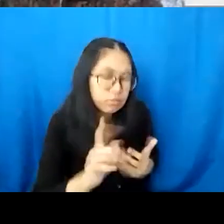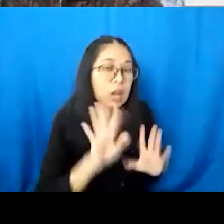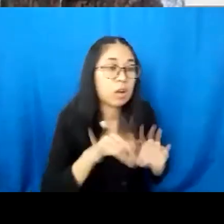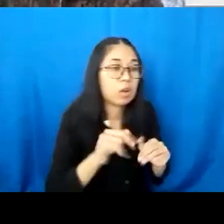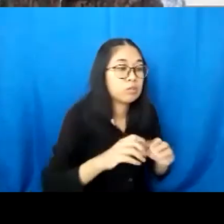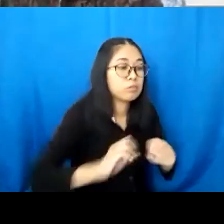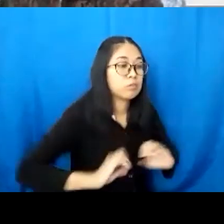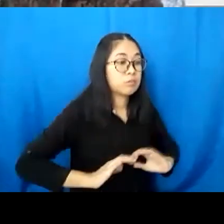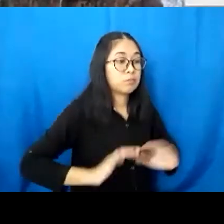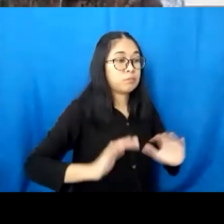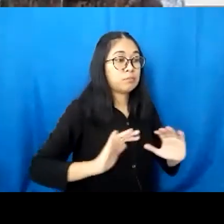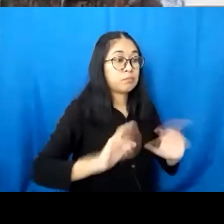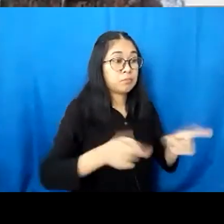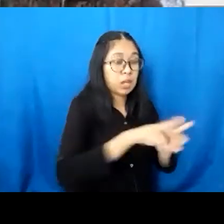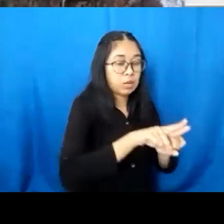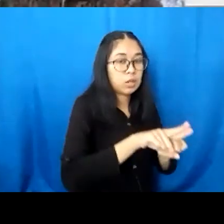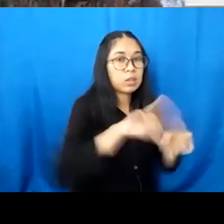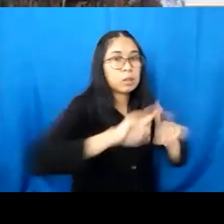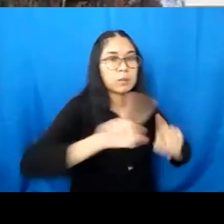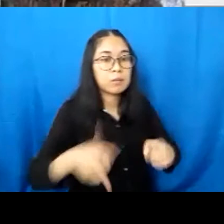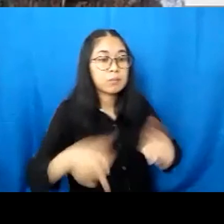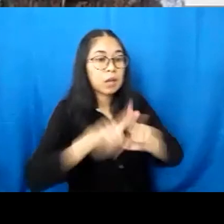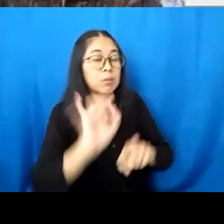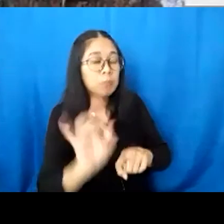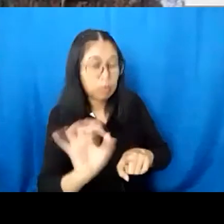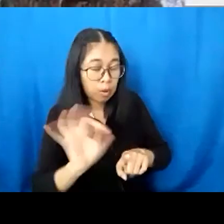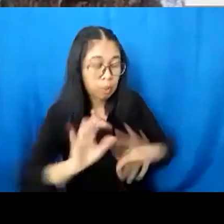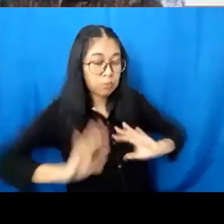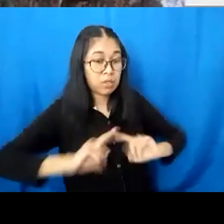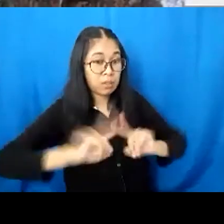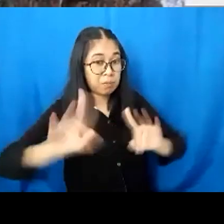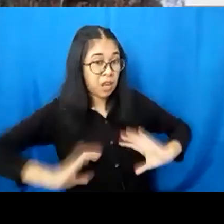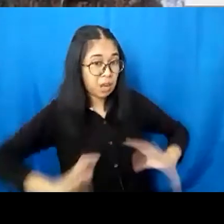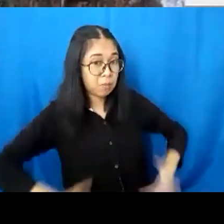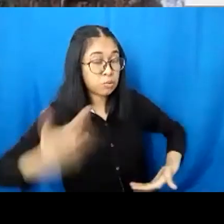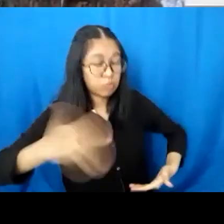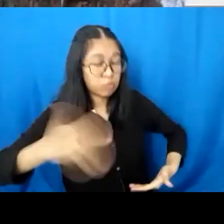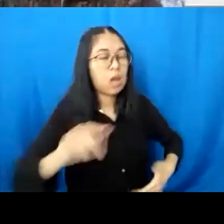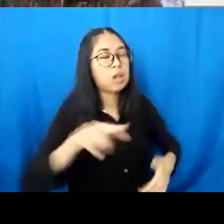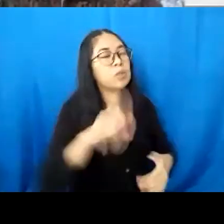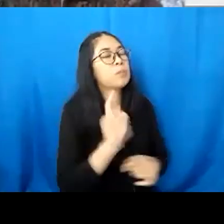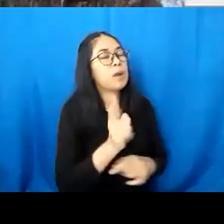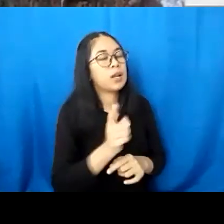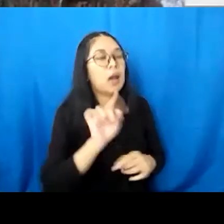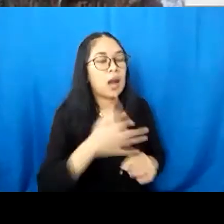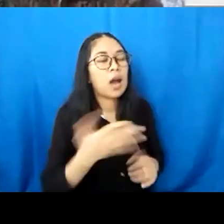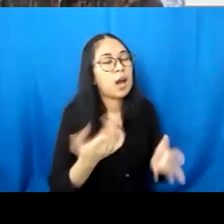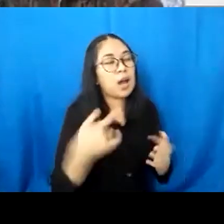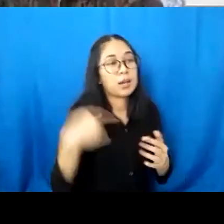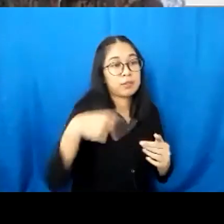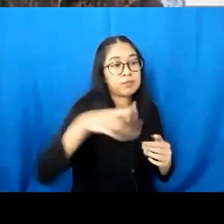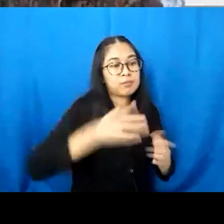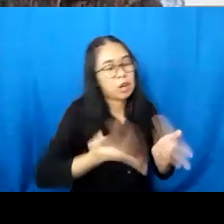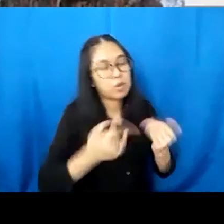nah ini lebih bahaya lagi. Oleh karena itu memang sejak awal kita mengajak para generasi muda itu untuk